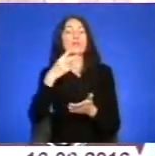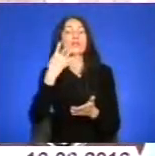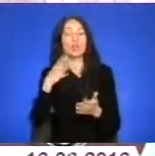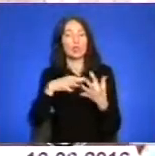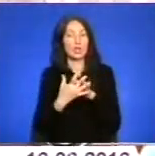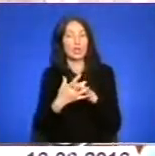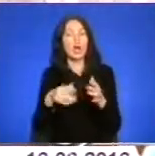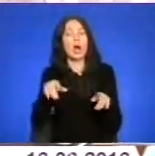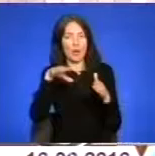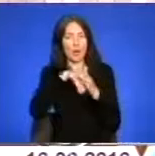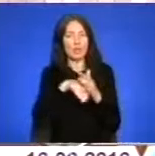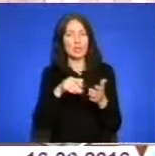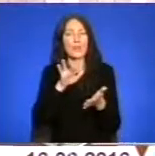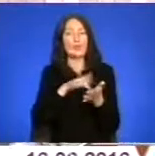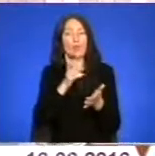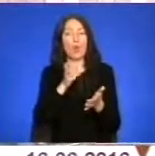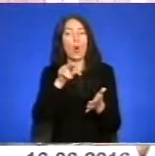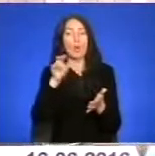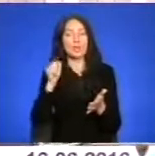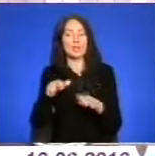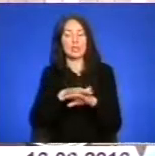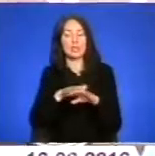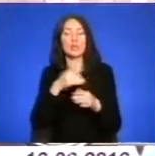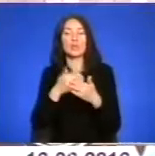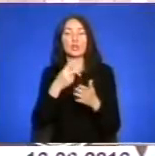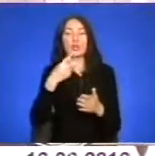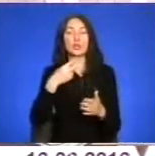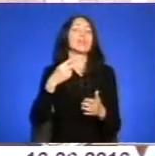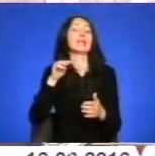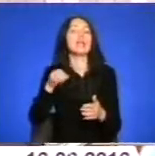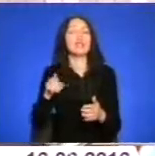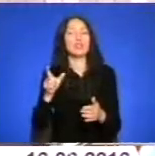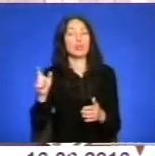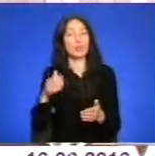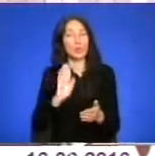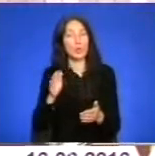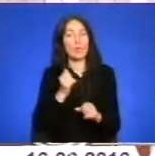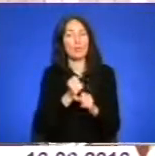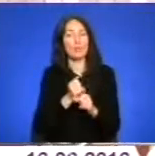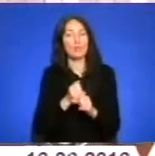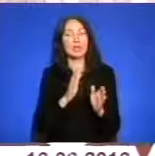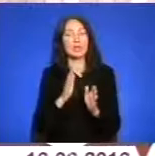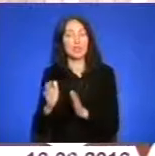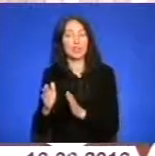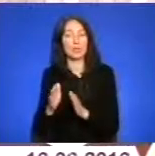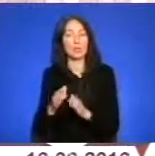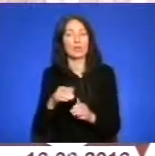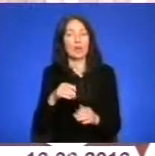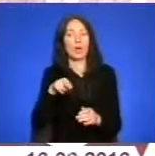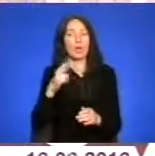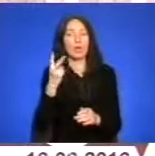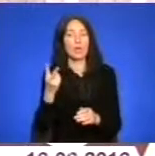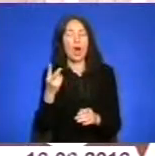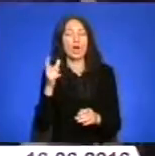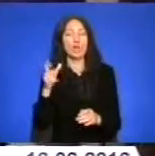місто Копичинці. Населення близько 20 тисяч чоловік. Будемо працювати в режимі, два чоловіки будуть заступати на